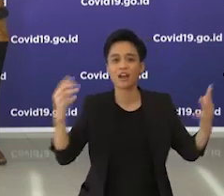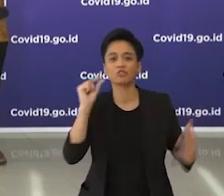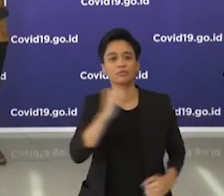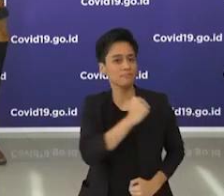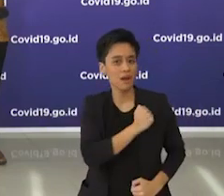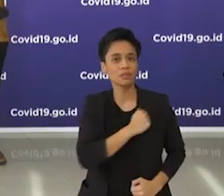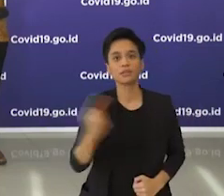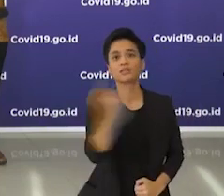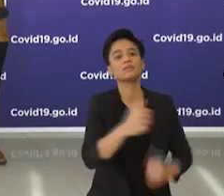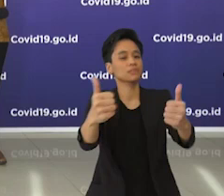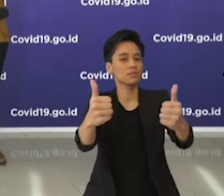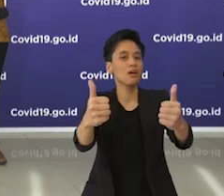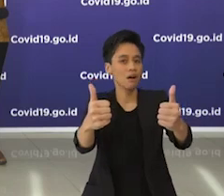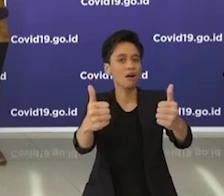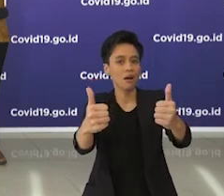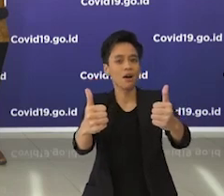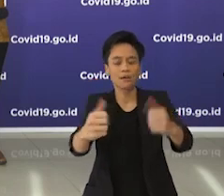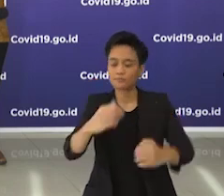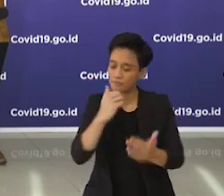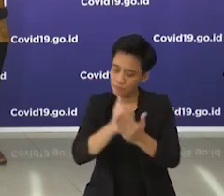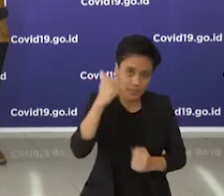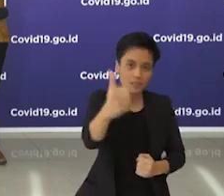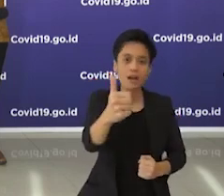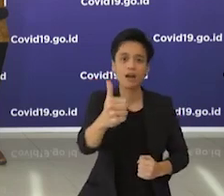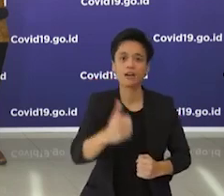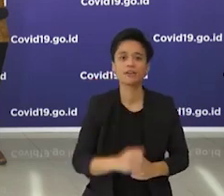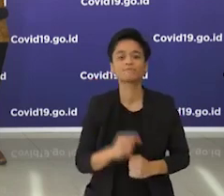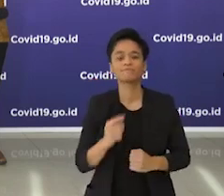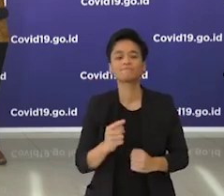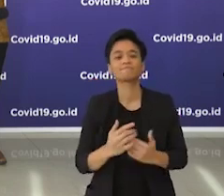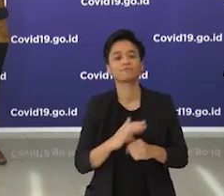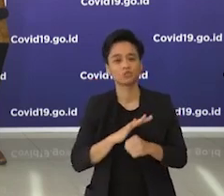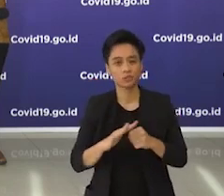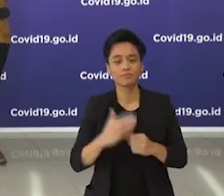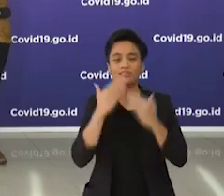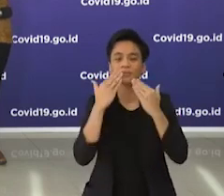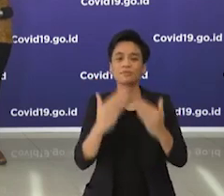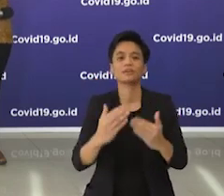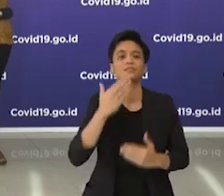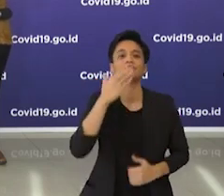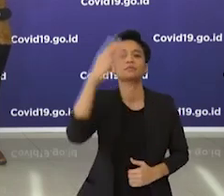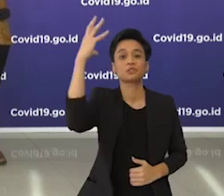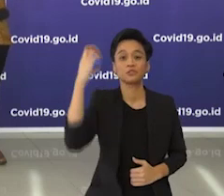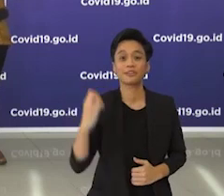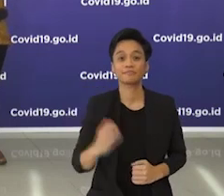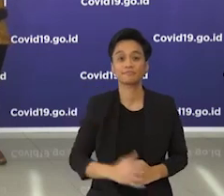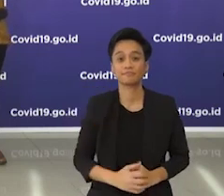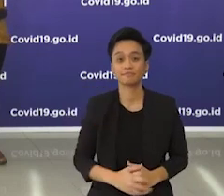pasti bisa pasti bisa sekian terima kasih dan selamat sore